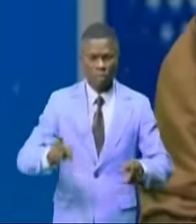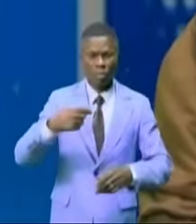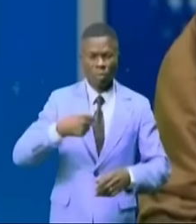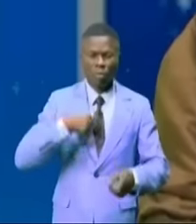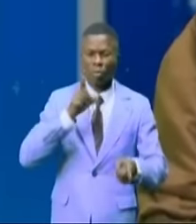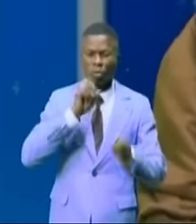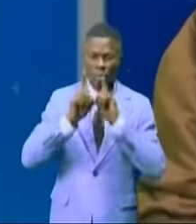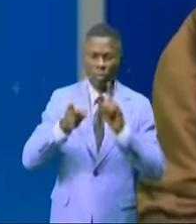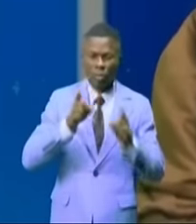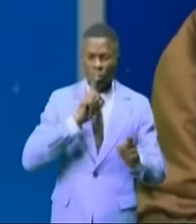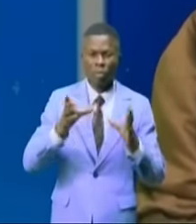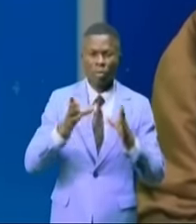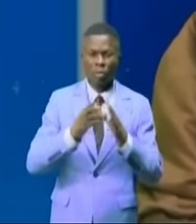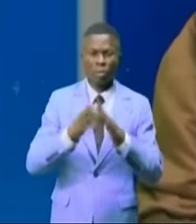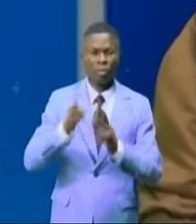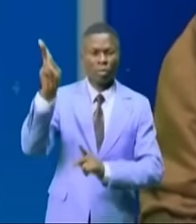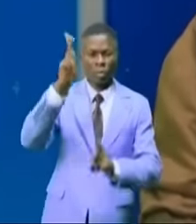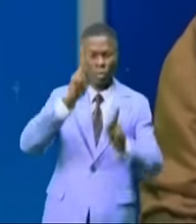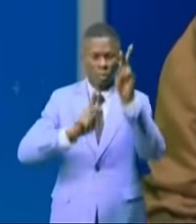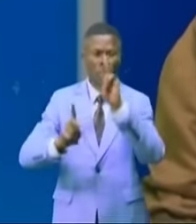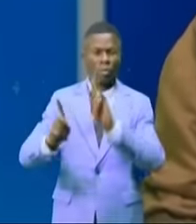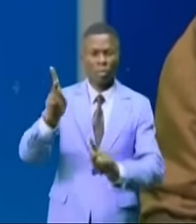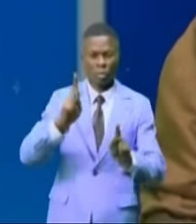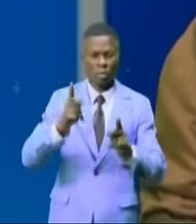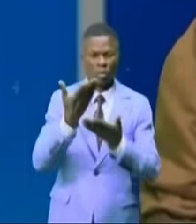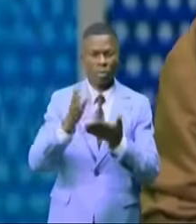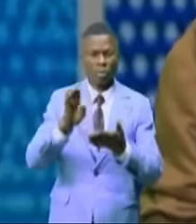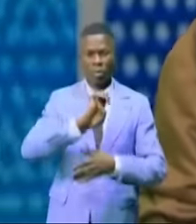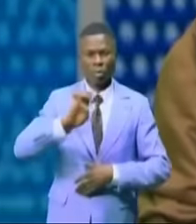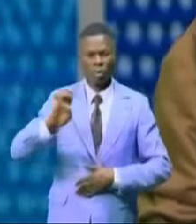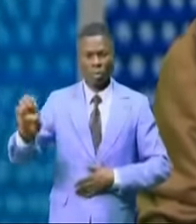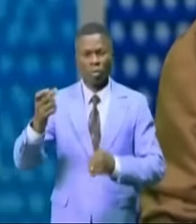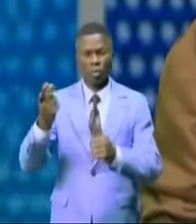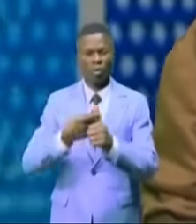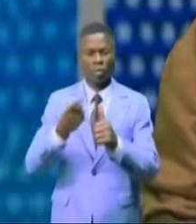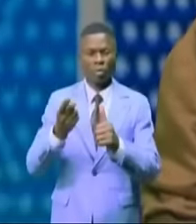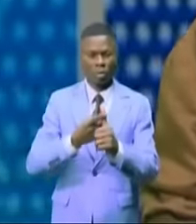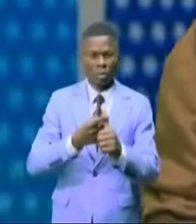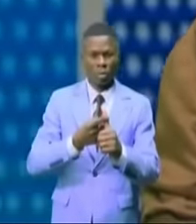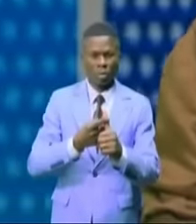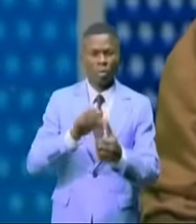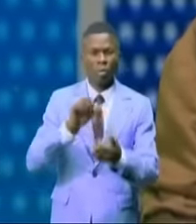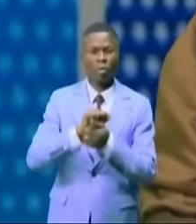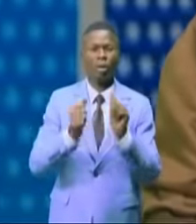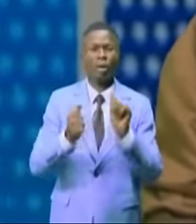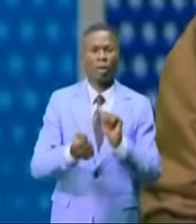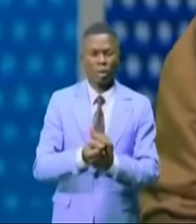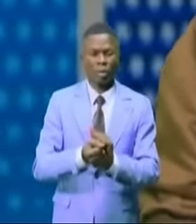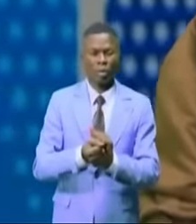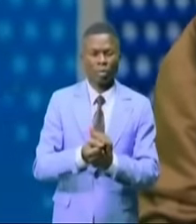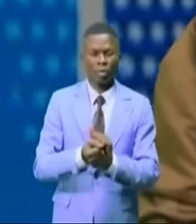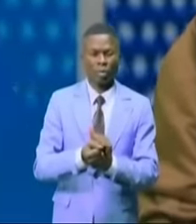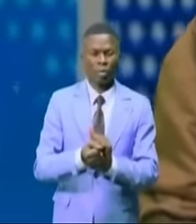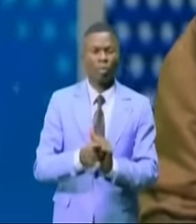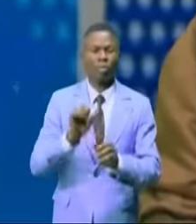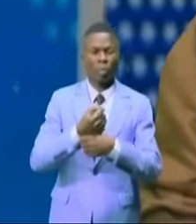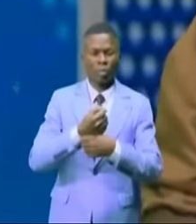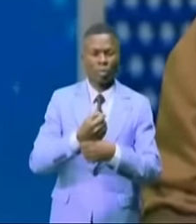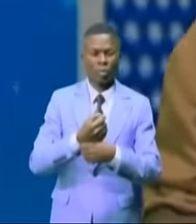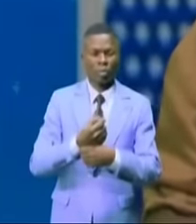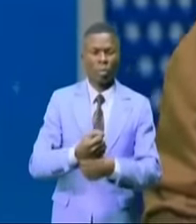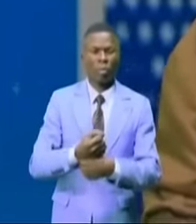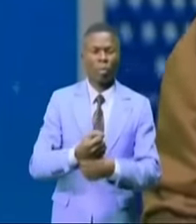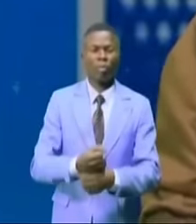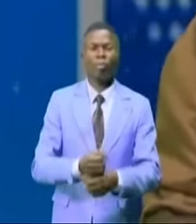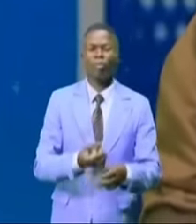communier avec la population congolaise, surtout principalement sur la question de l'instauration de la République